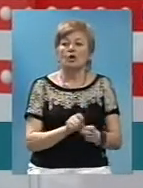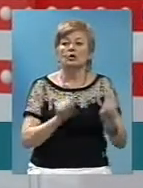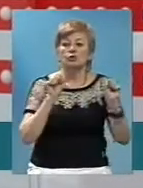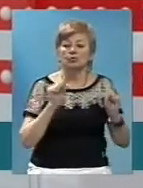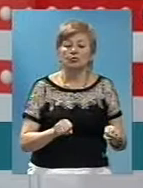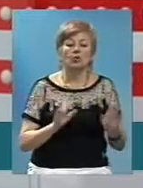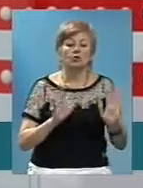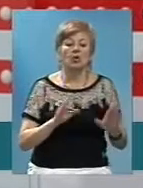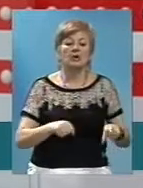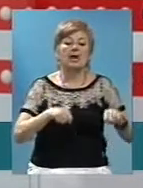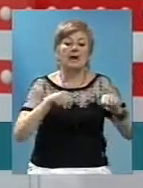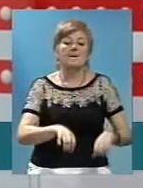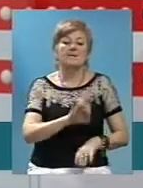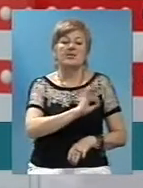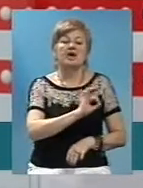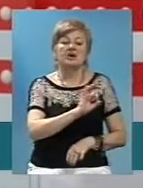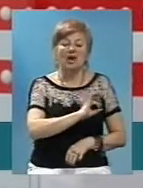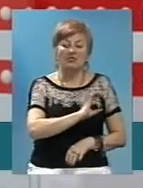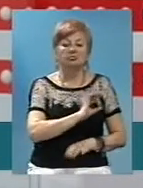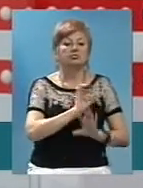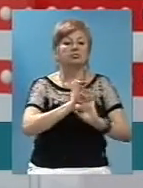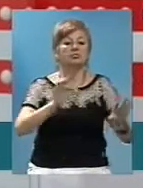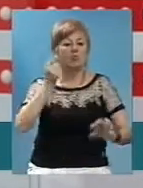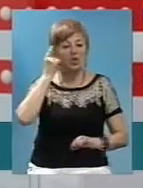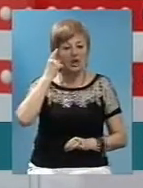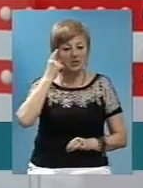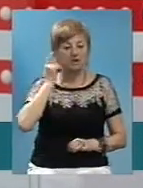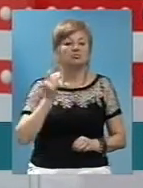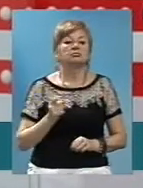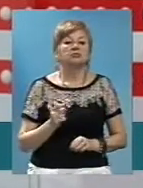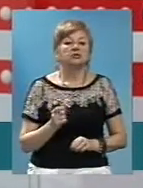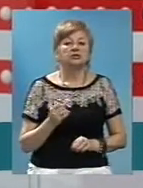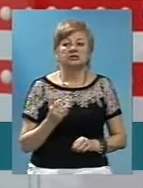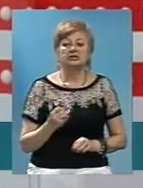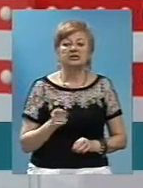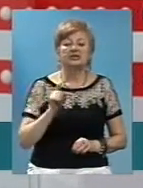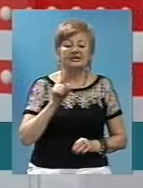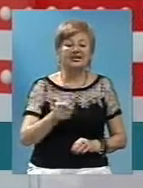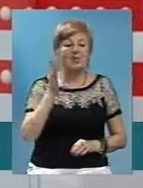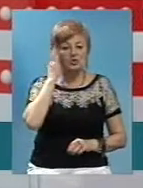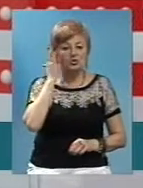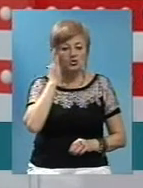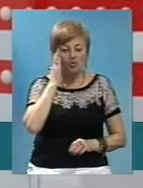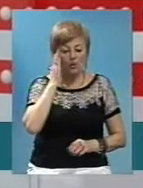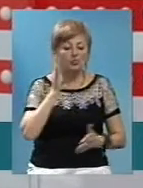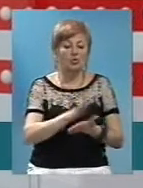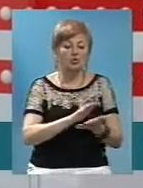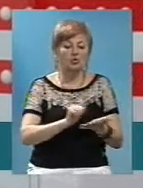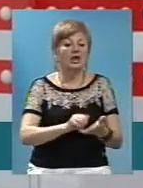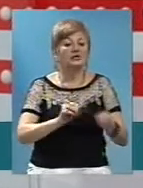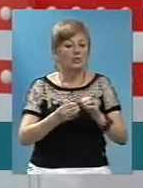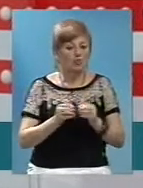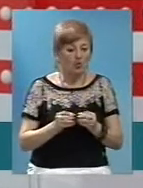лише правом, лише правовою свідомістю, лише тим способом подолання проблем,